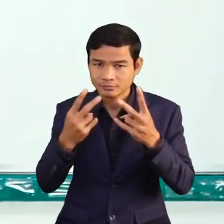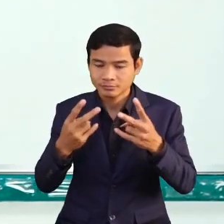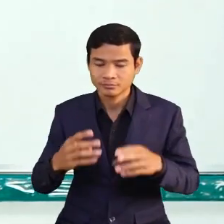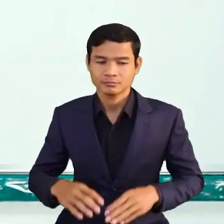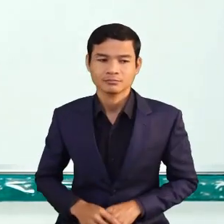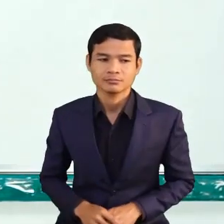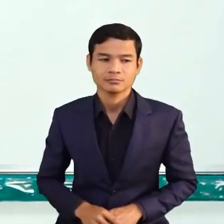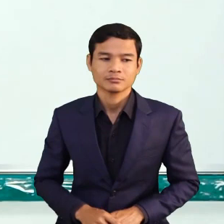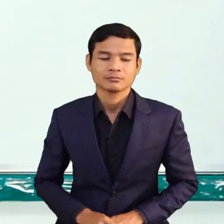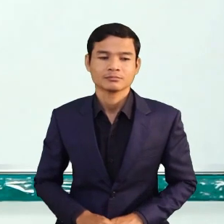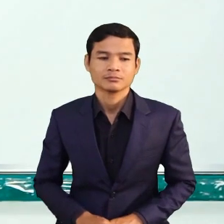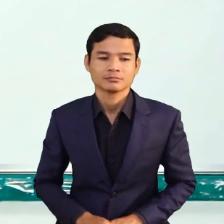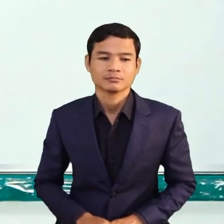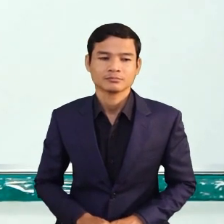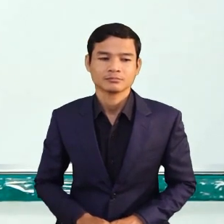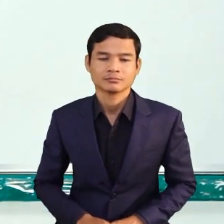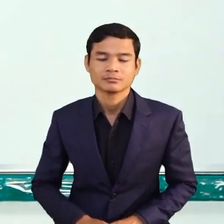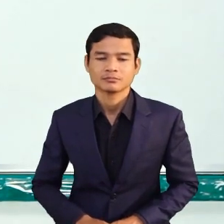cha